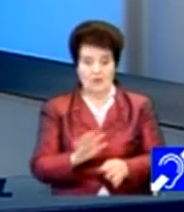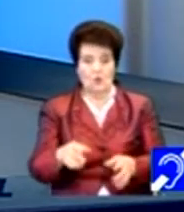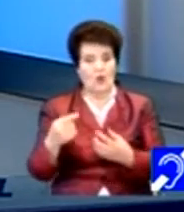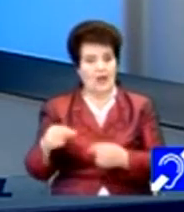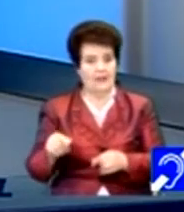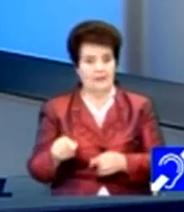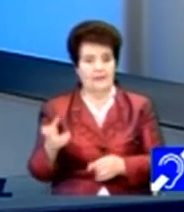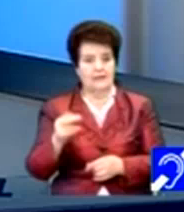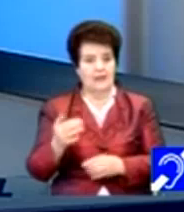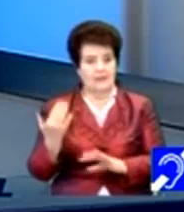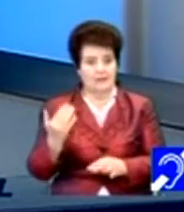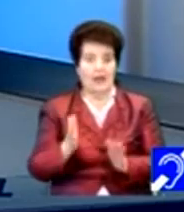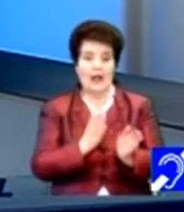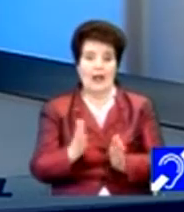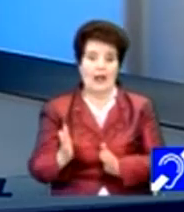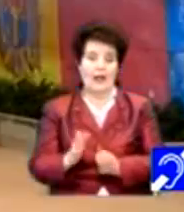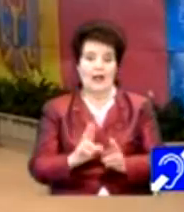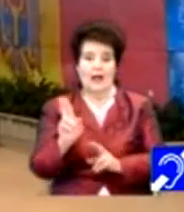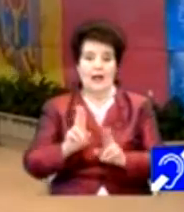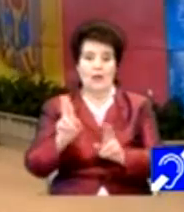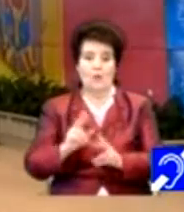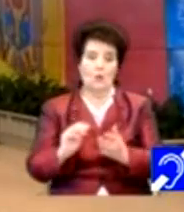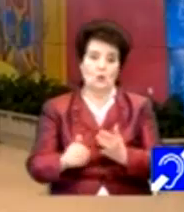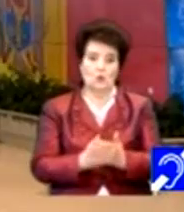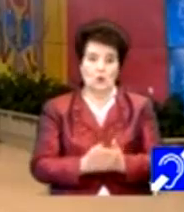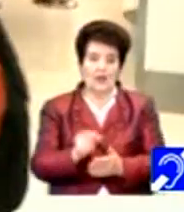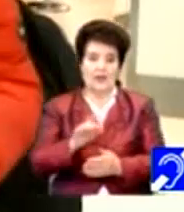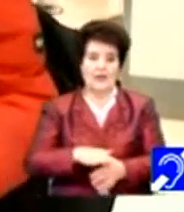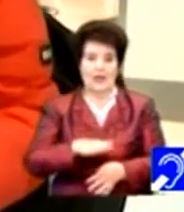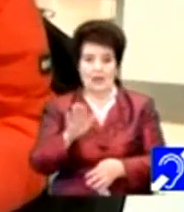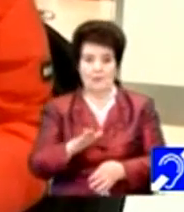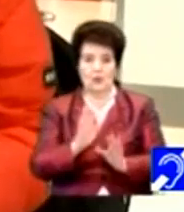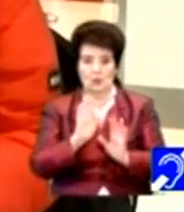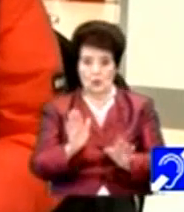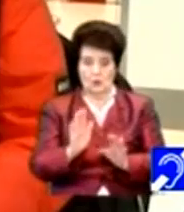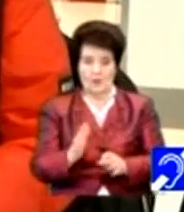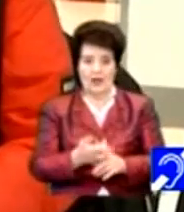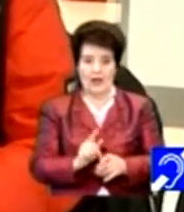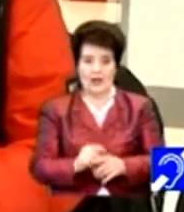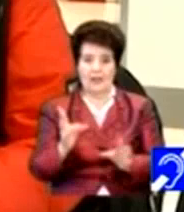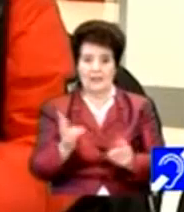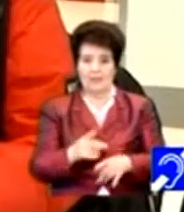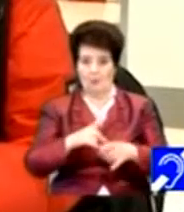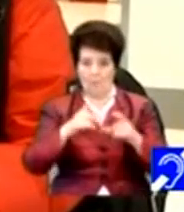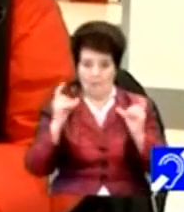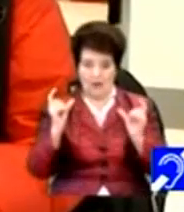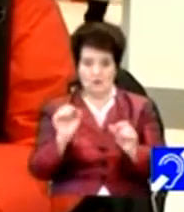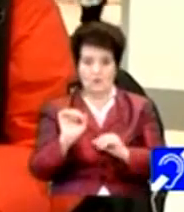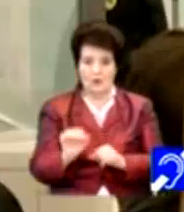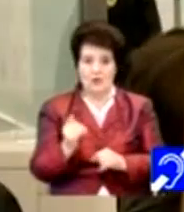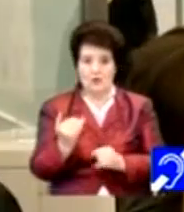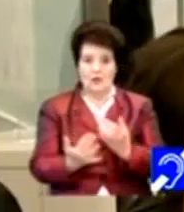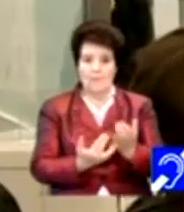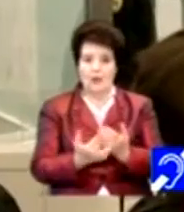dată, pentru că sunt impuse reguli noi. Accesul în aeroport se va permite doar călătorilor care trebuie să poarte măști de protecție